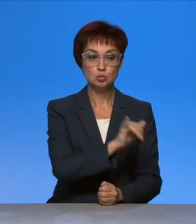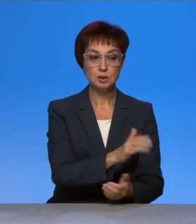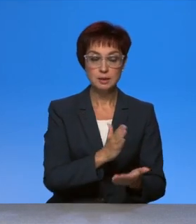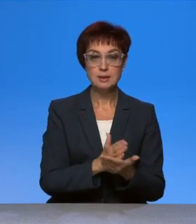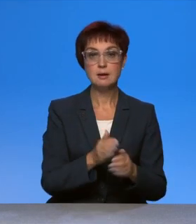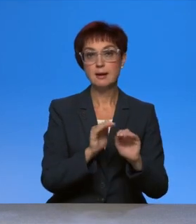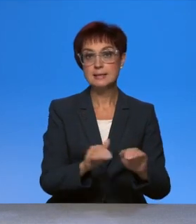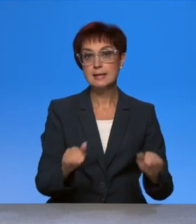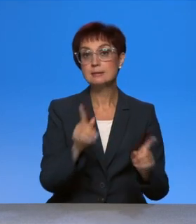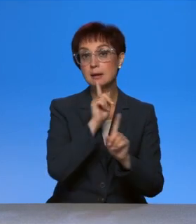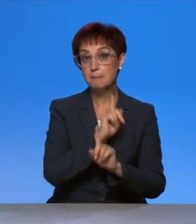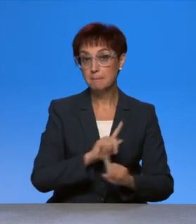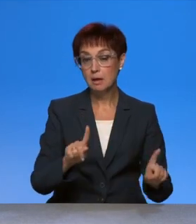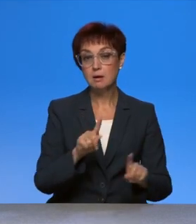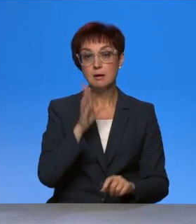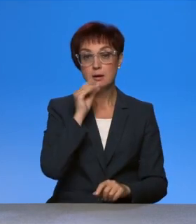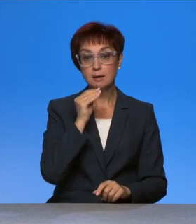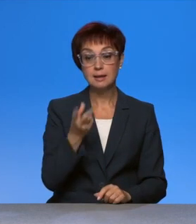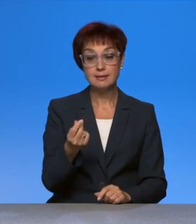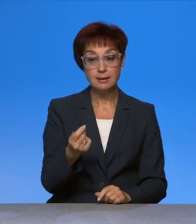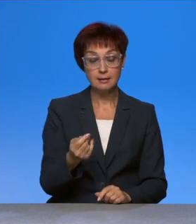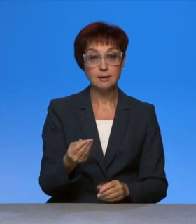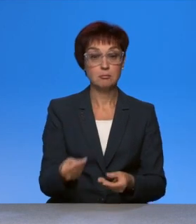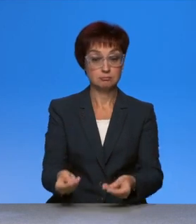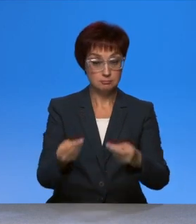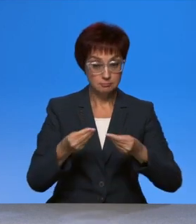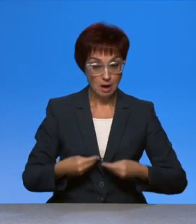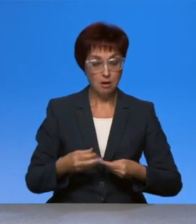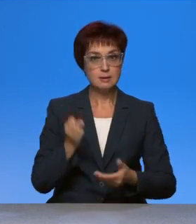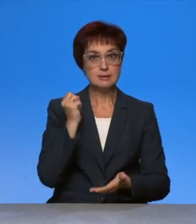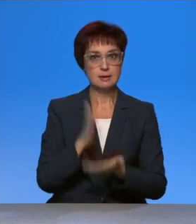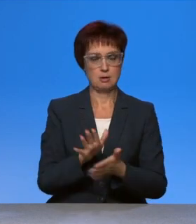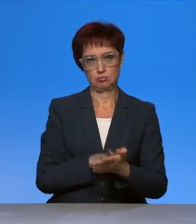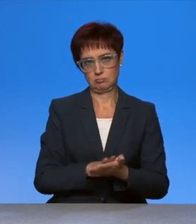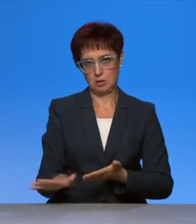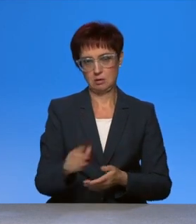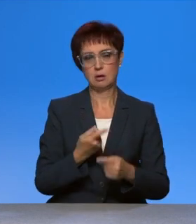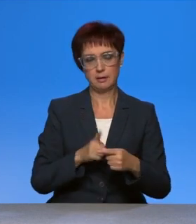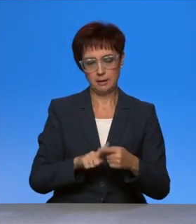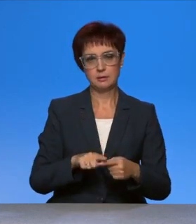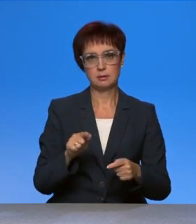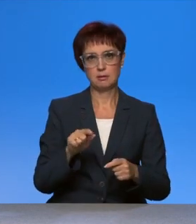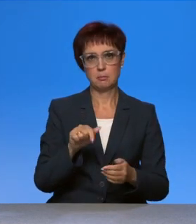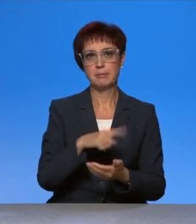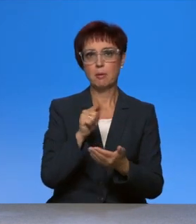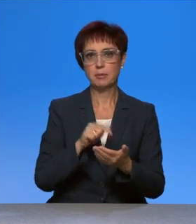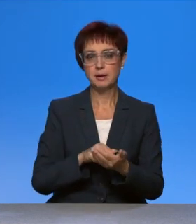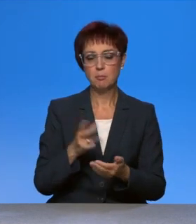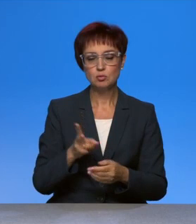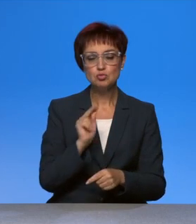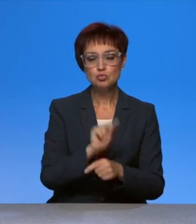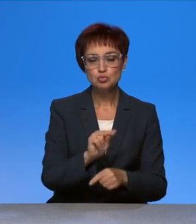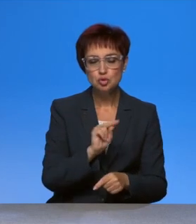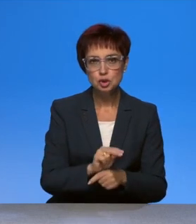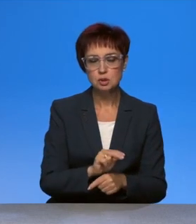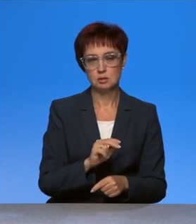Знаете, они, когда получают деньги, тратят их сразу. Вот это проблема. Их надо учить тратить деньги. В